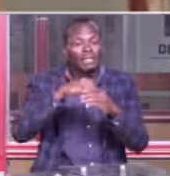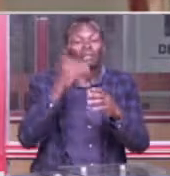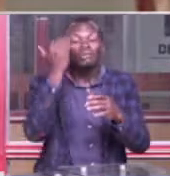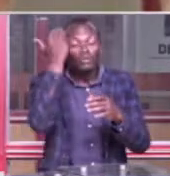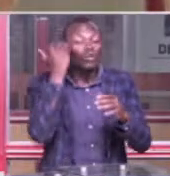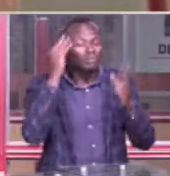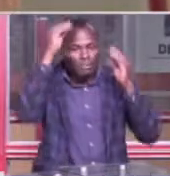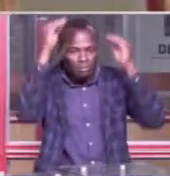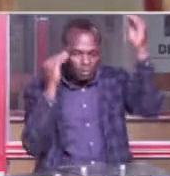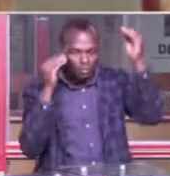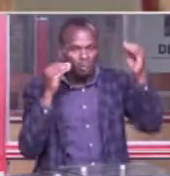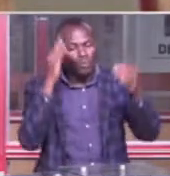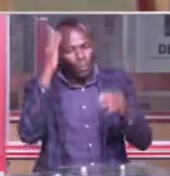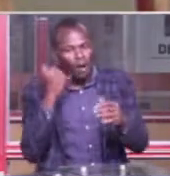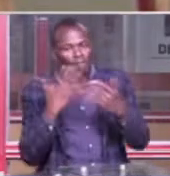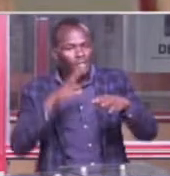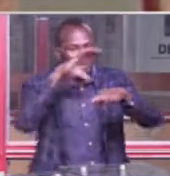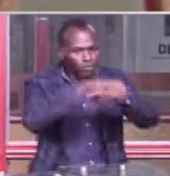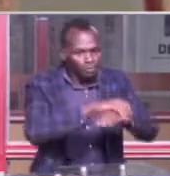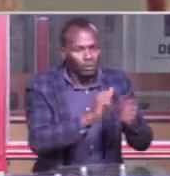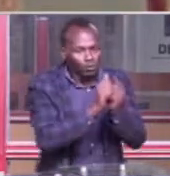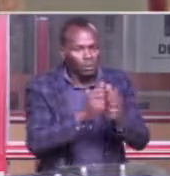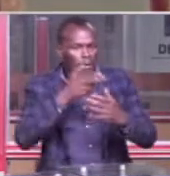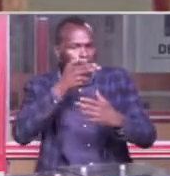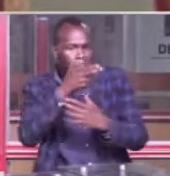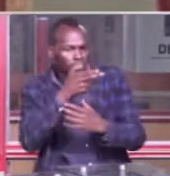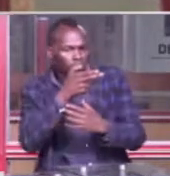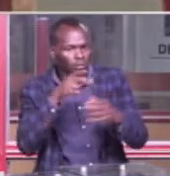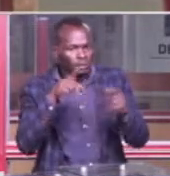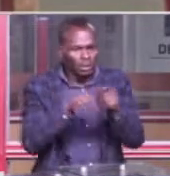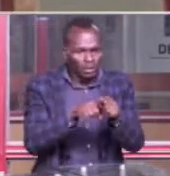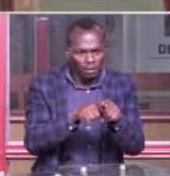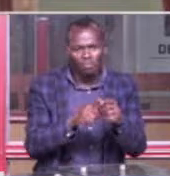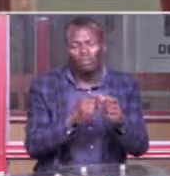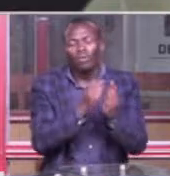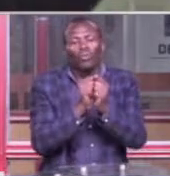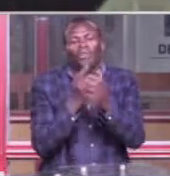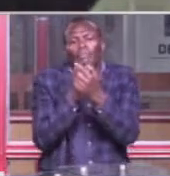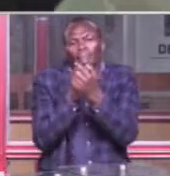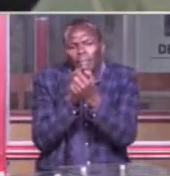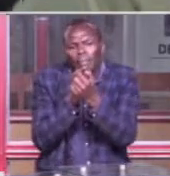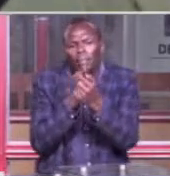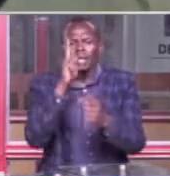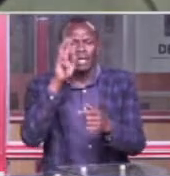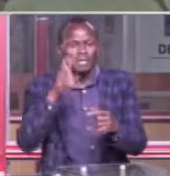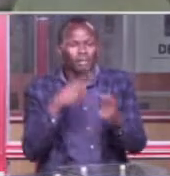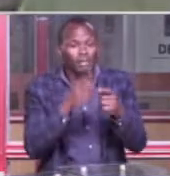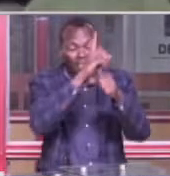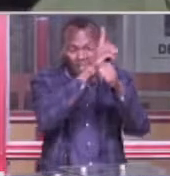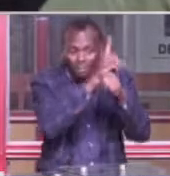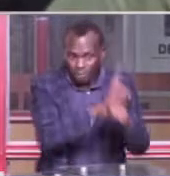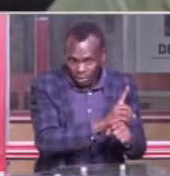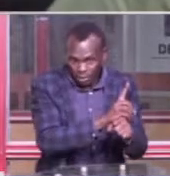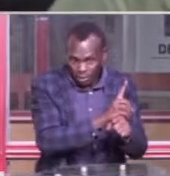n'emmundu ekikacha bastola mu bumenyi bw'amateeka awamu n'okusangibwa n'amasasi 18. Okusinziira ku ludda oluwaabi, Buchanan emisango